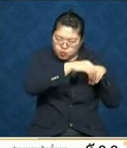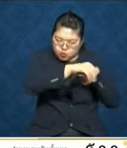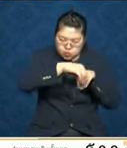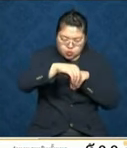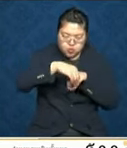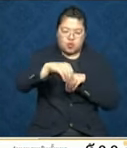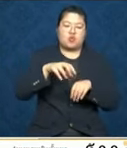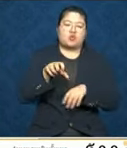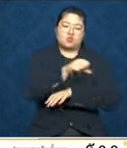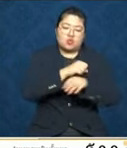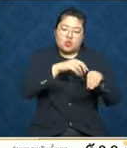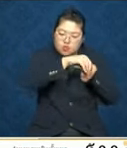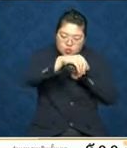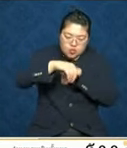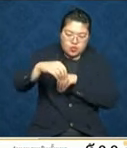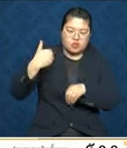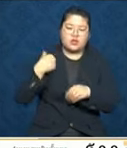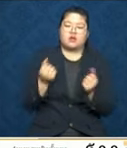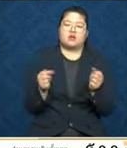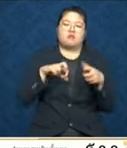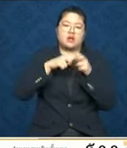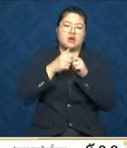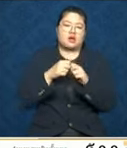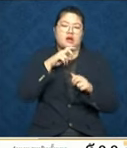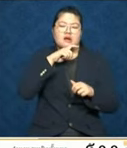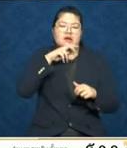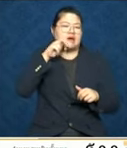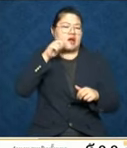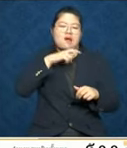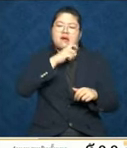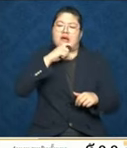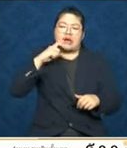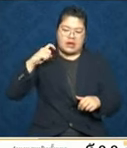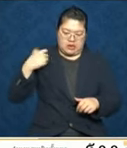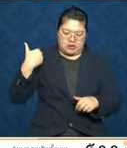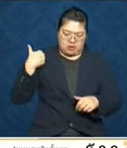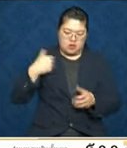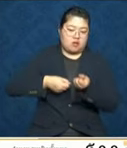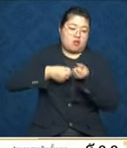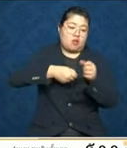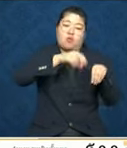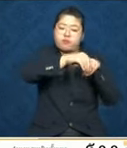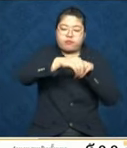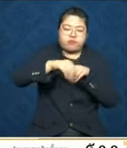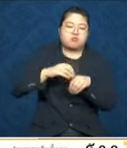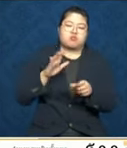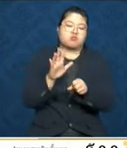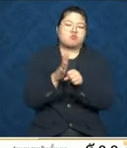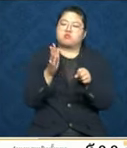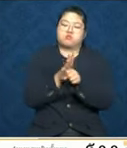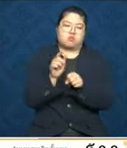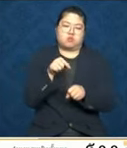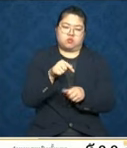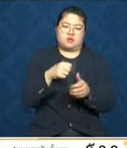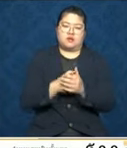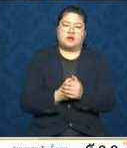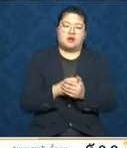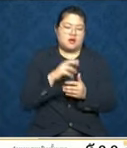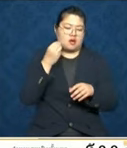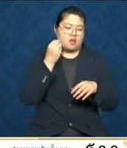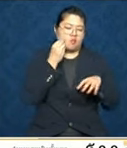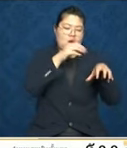เกิดปัญหาภัยแล้งทุกปีท่านประธานครับเนื่องจากน้ําไม่เพียงพอต่อการทําการเกษตร อีกทั้งลำห้วยเล็กๆตามหมู่บ้านก็ไม่สามาร